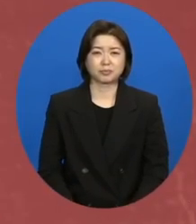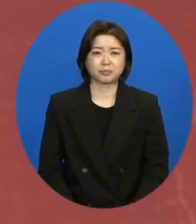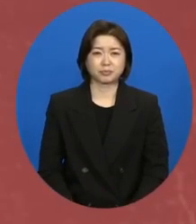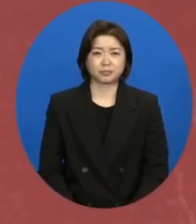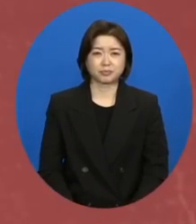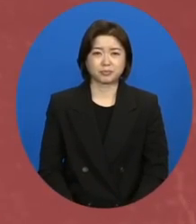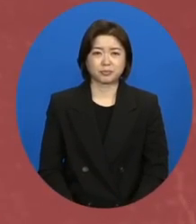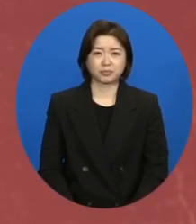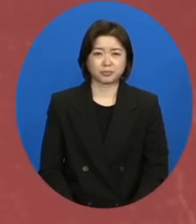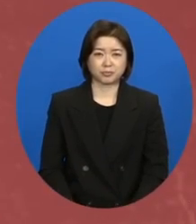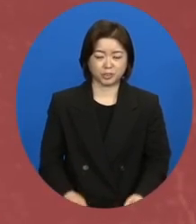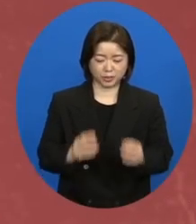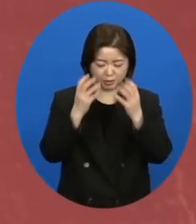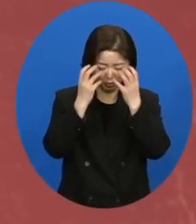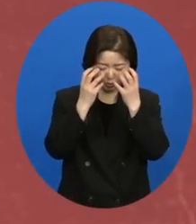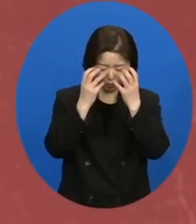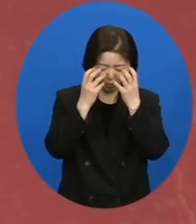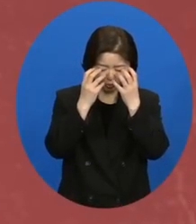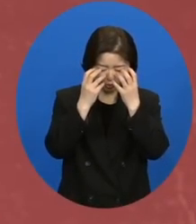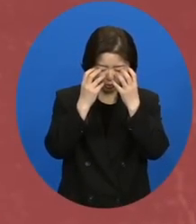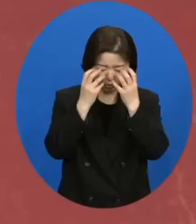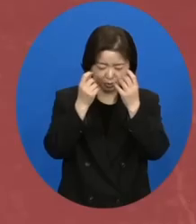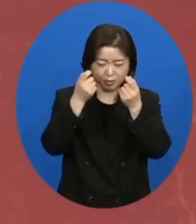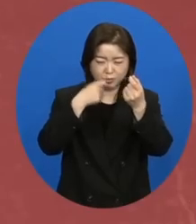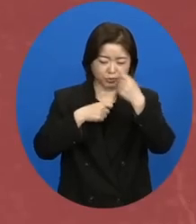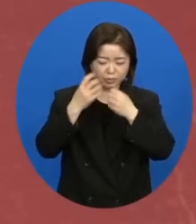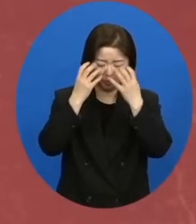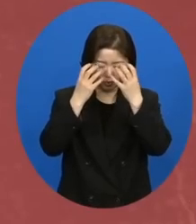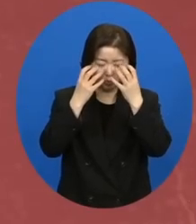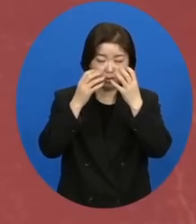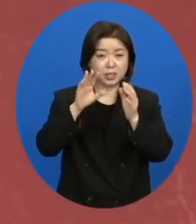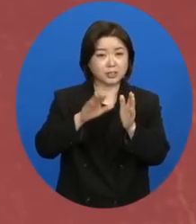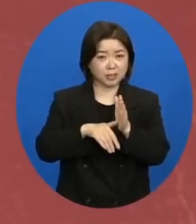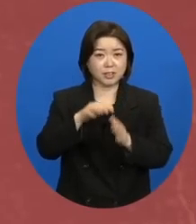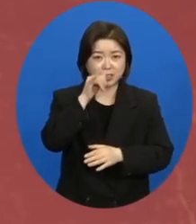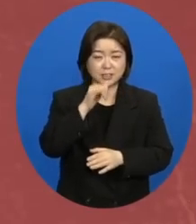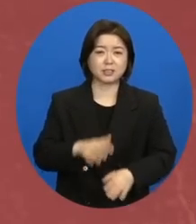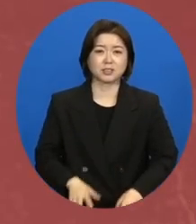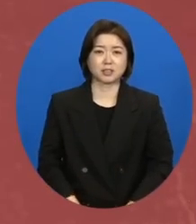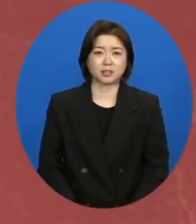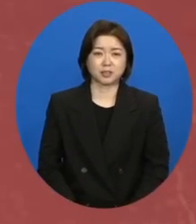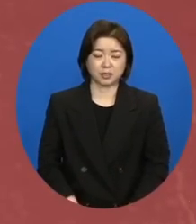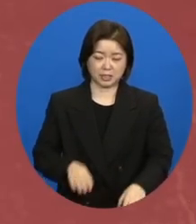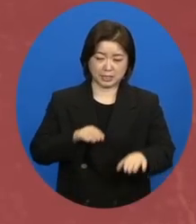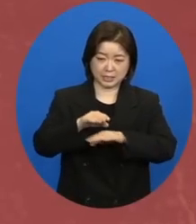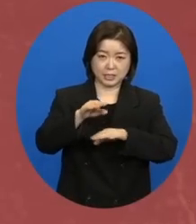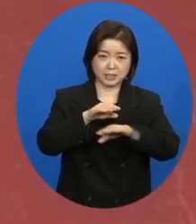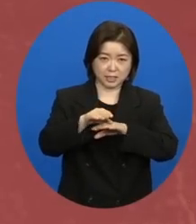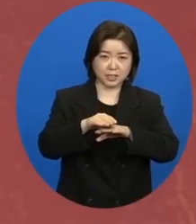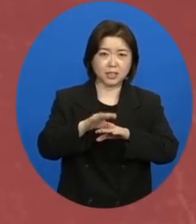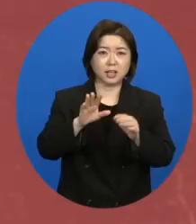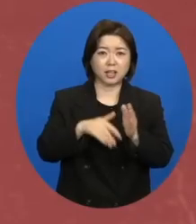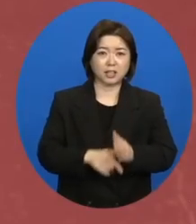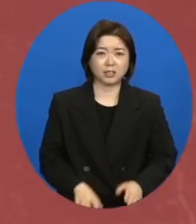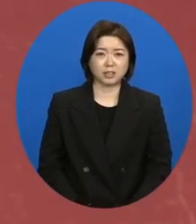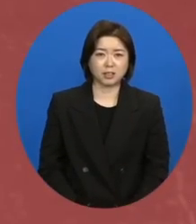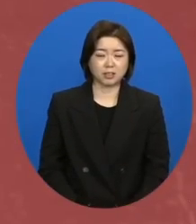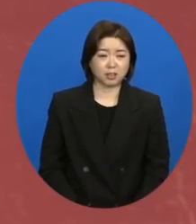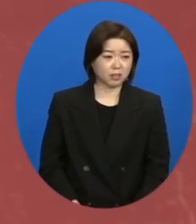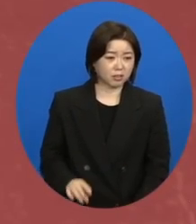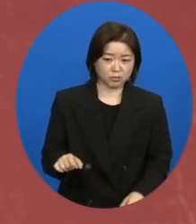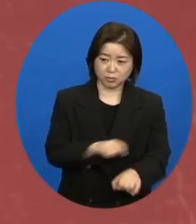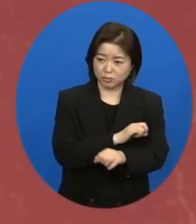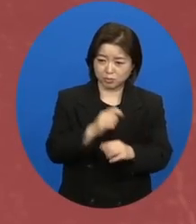돈이 퉁퉁 부어서 여러분 그럴 때 있잖아요. 차 타고 가다가 뭐 다 별 내용이